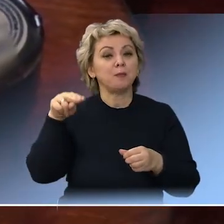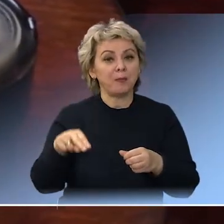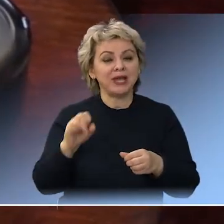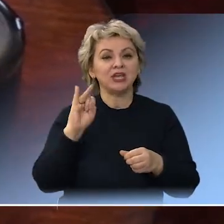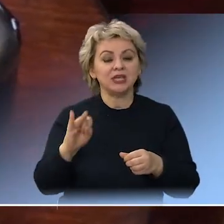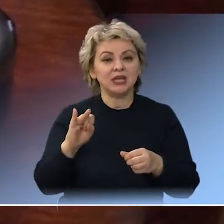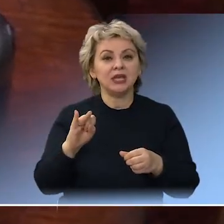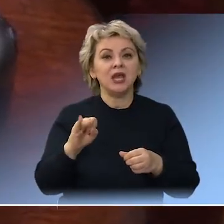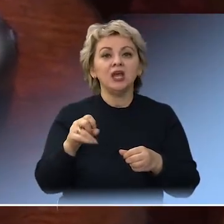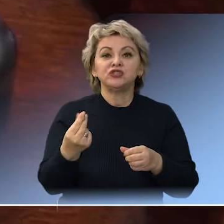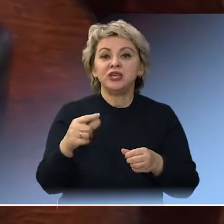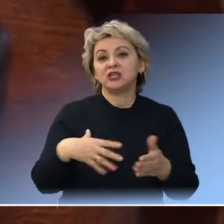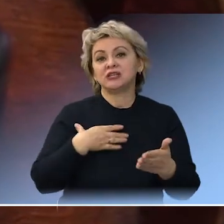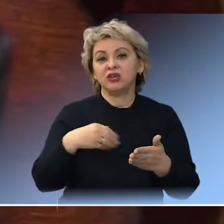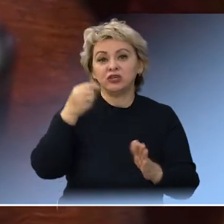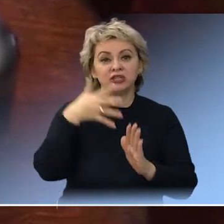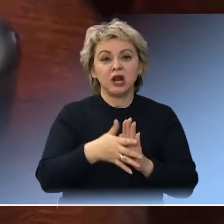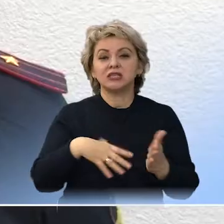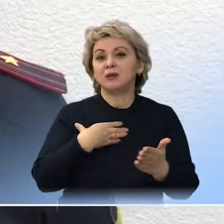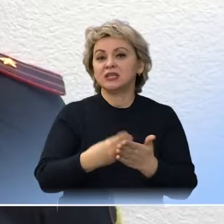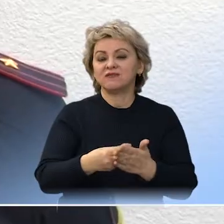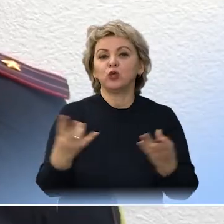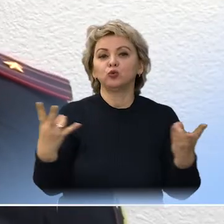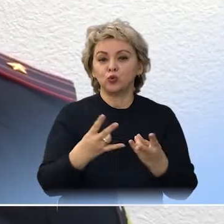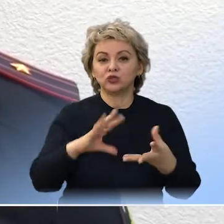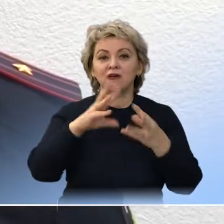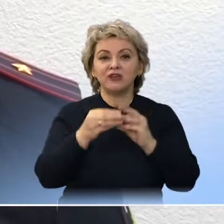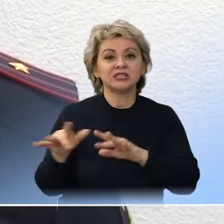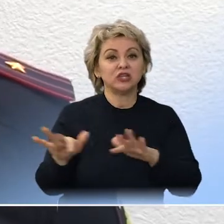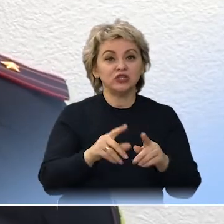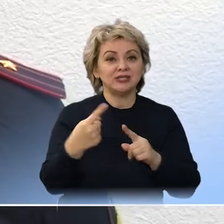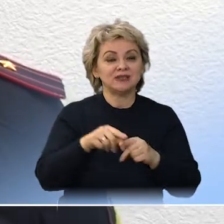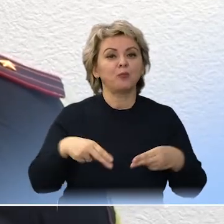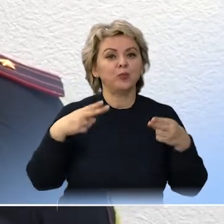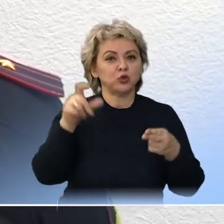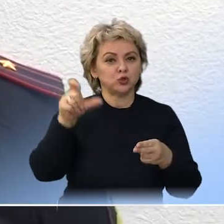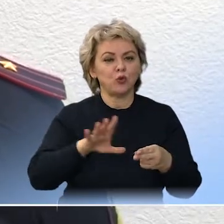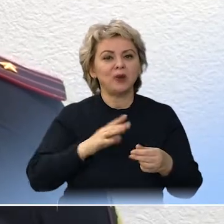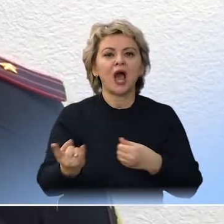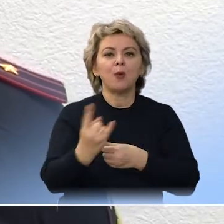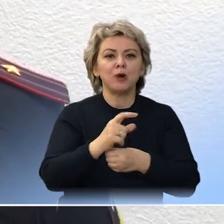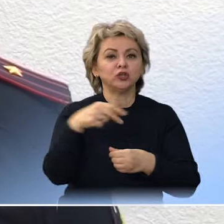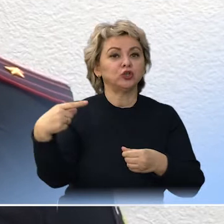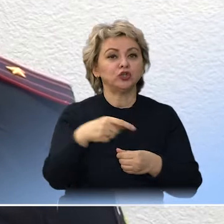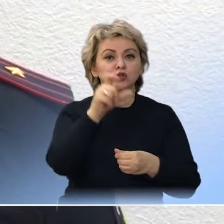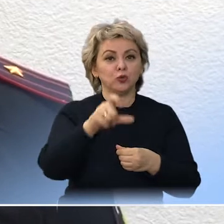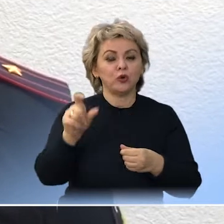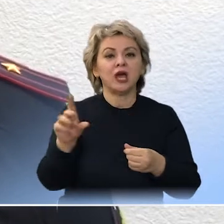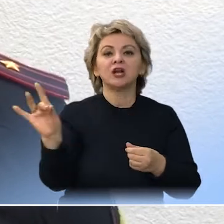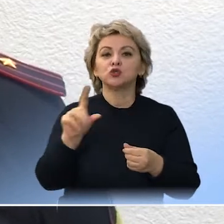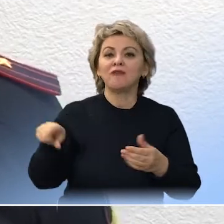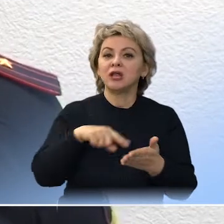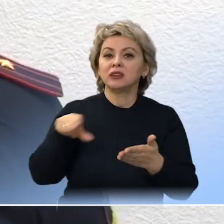предпринимателя и распоряжались ей по собственному усмотрению. В результате действий злоумышленников были обмануты тысячи жителей города